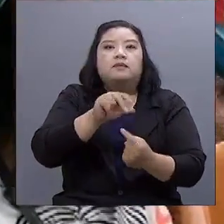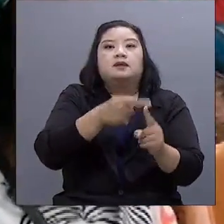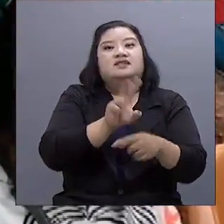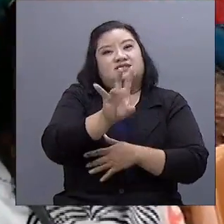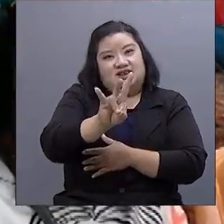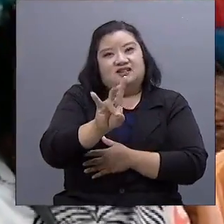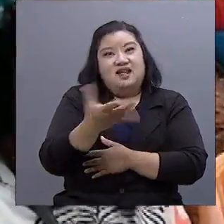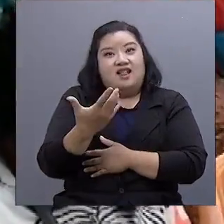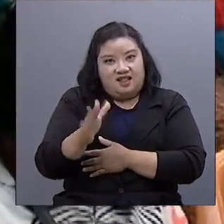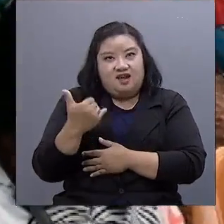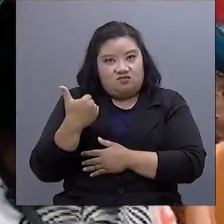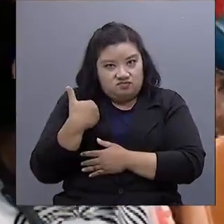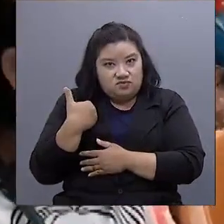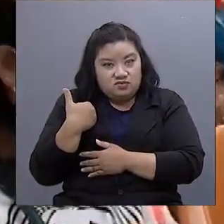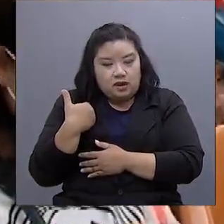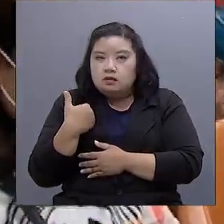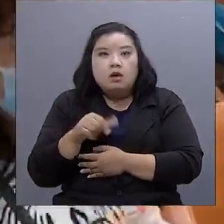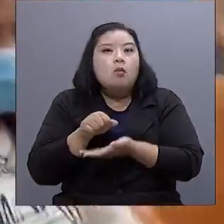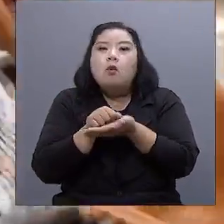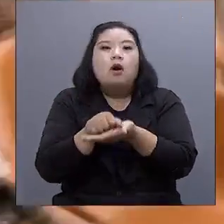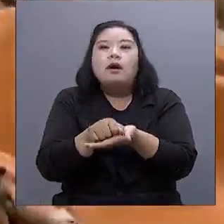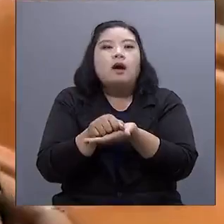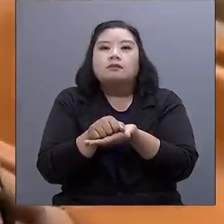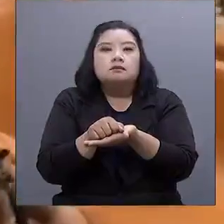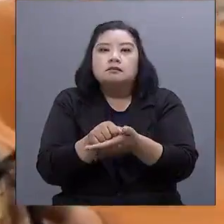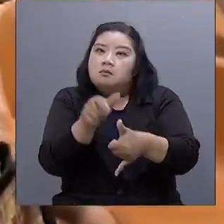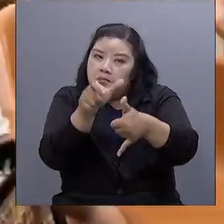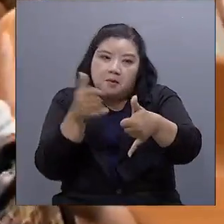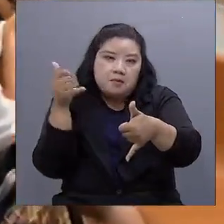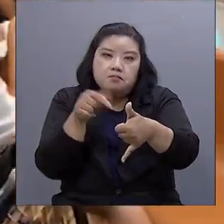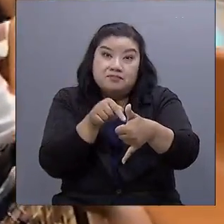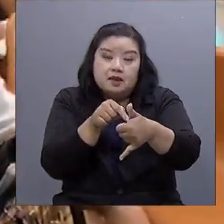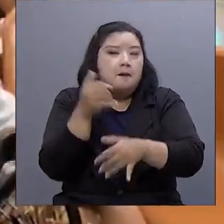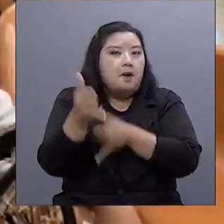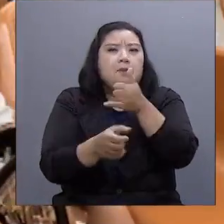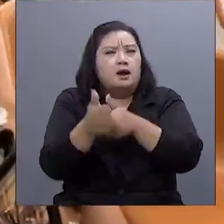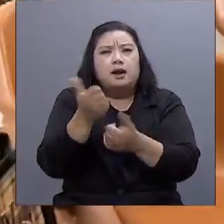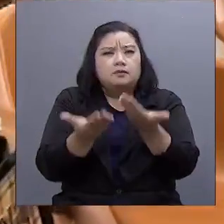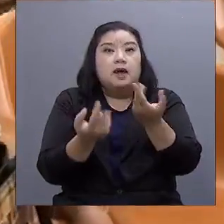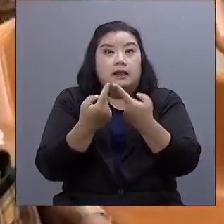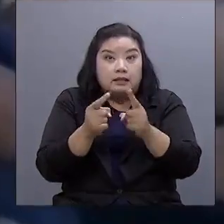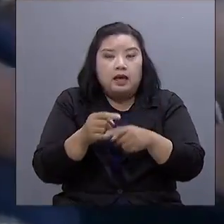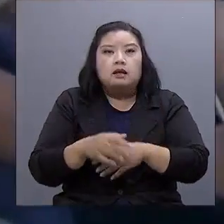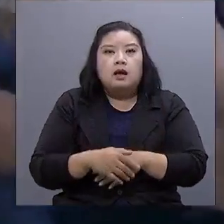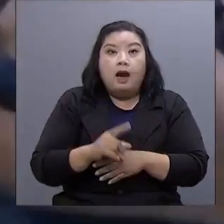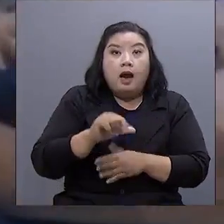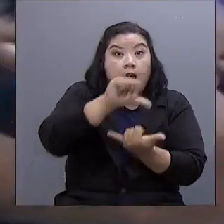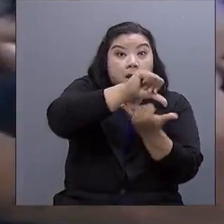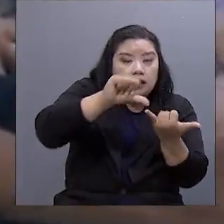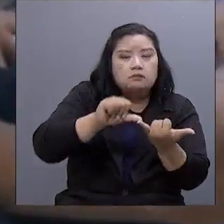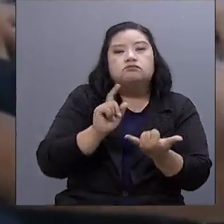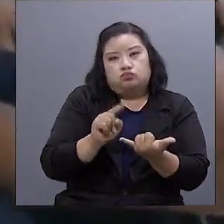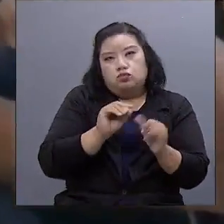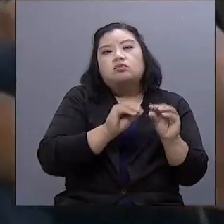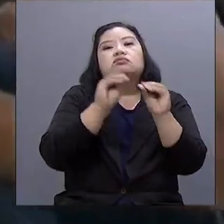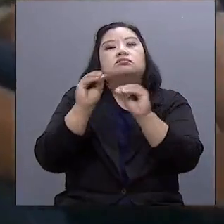จะยังคงได้รับบริการตามเดิมแต่ตัดสินใจเลื่อนนัดผู้ป่วยผ่าตัดออกไปและ